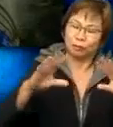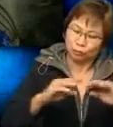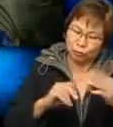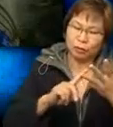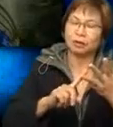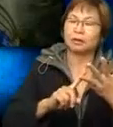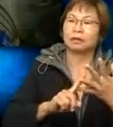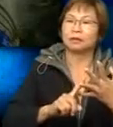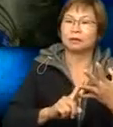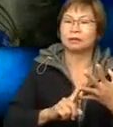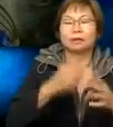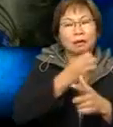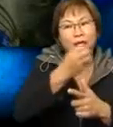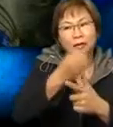bermesyuarat